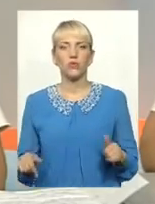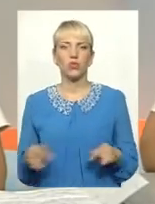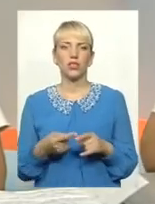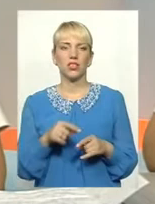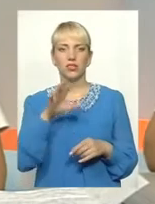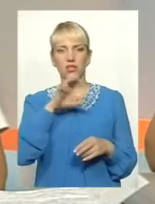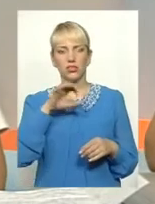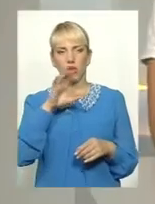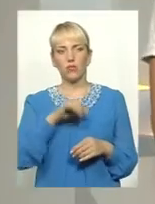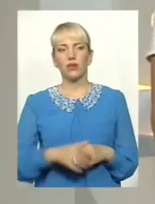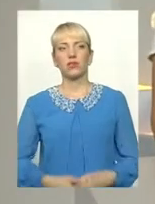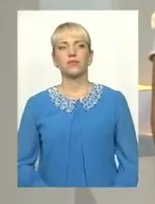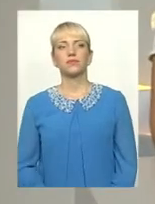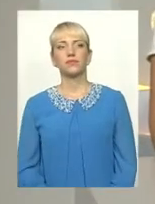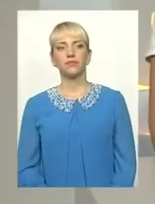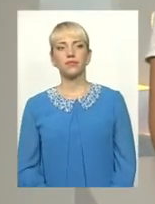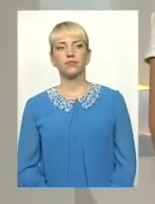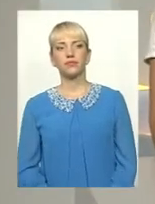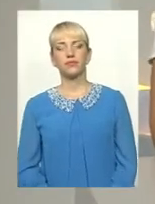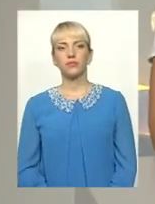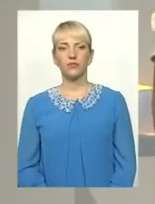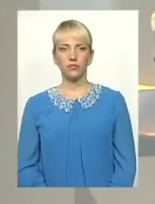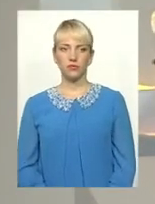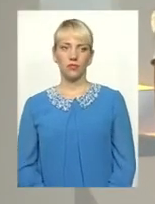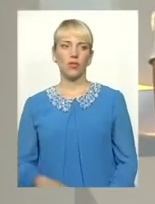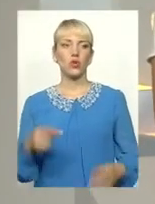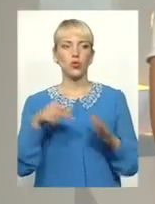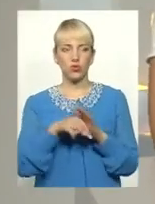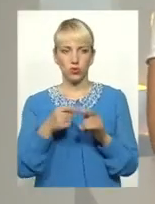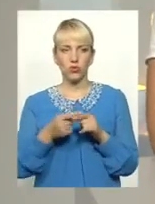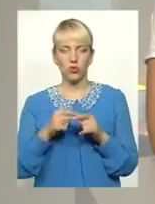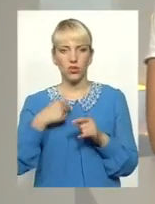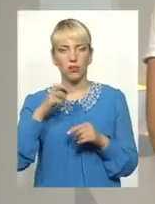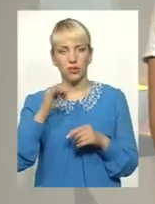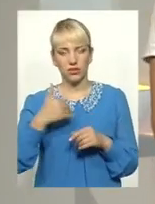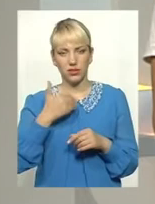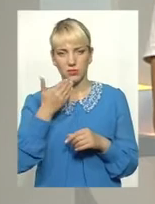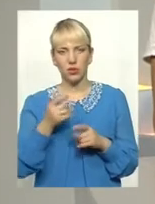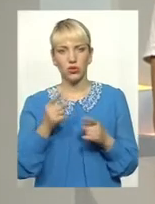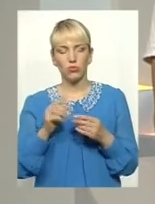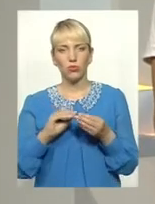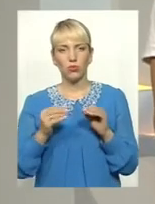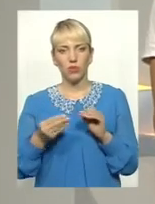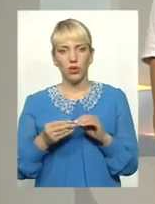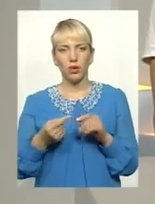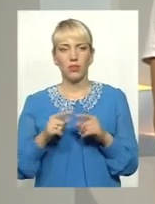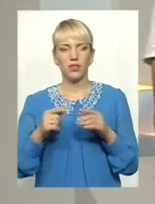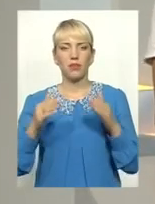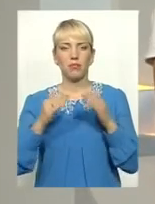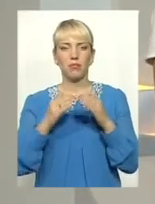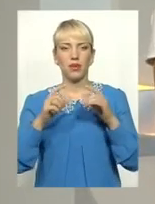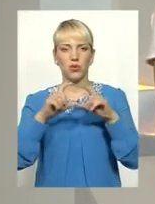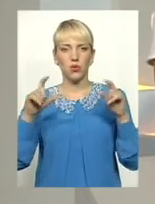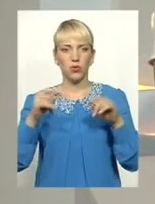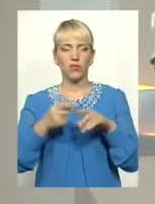собак. Пані Марина, стосовно цього я хотіла також спитати. Дивіться, просто чому проблема притулку гостра? Бо вона